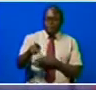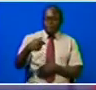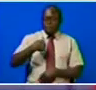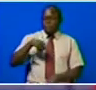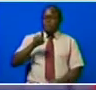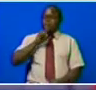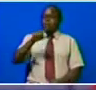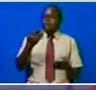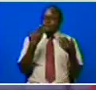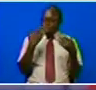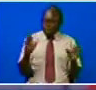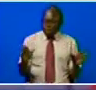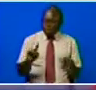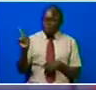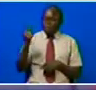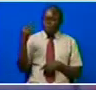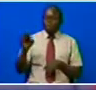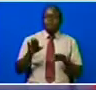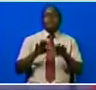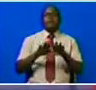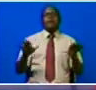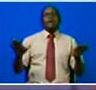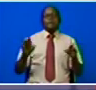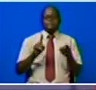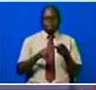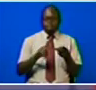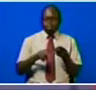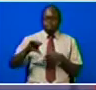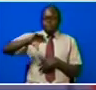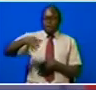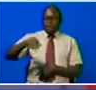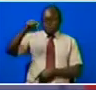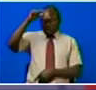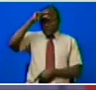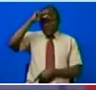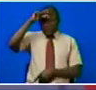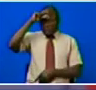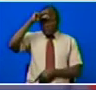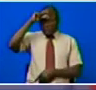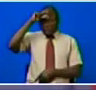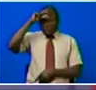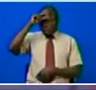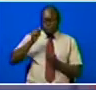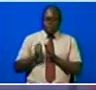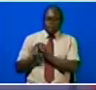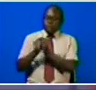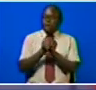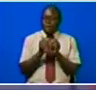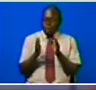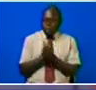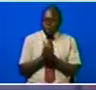kwamba Wizara ya Ardhi wakiungana pamoja na county government pamoja na